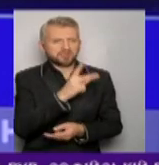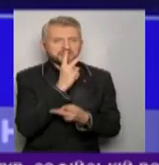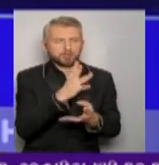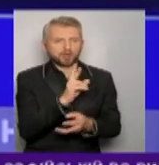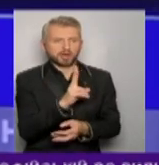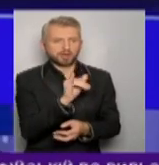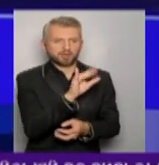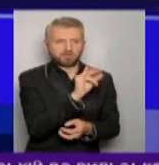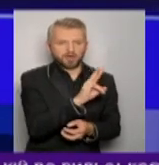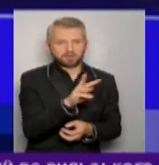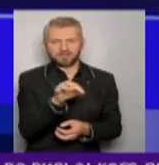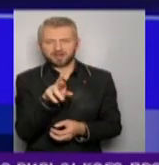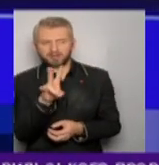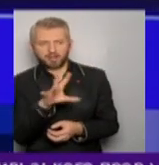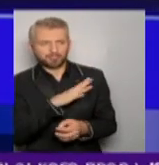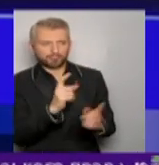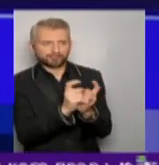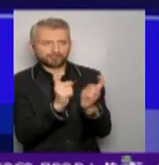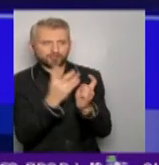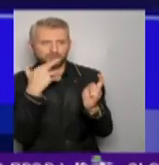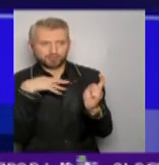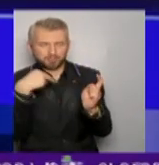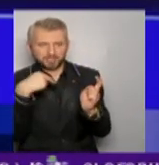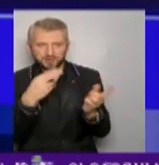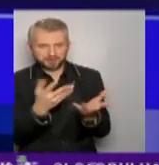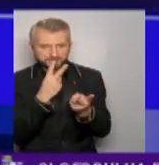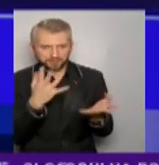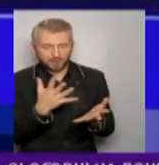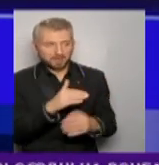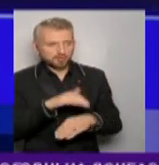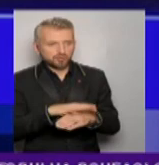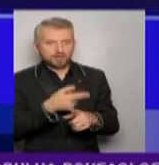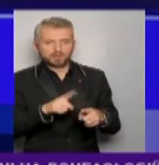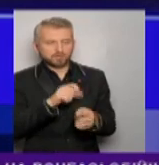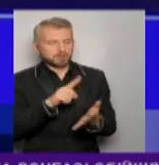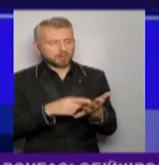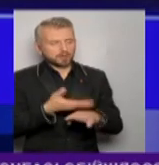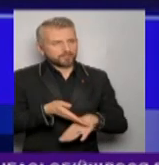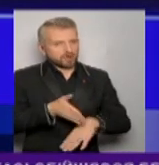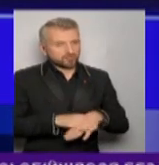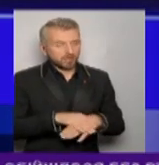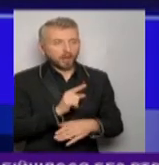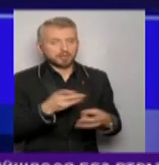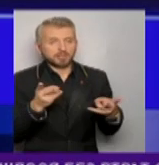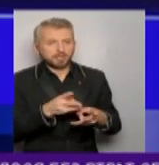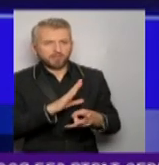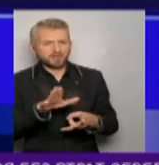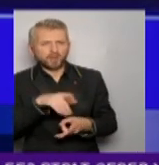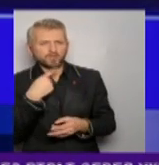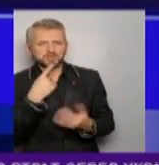Іван з Мар'яном дискутували тут, коли була перерва, свідчить про те, що це не таке просте питання. Але треба не говорити